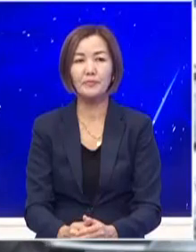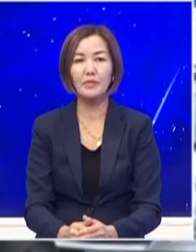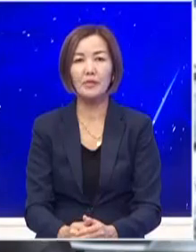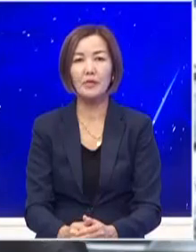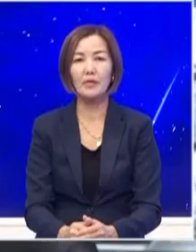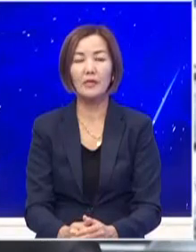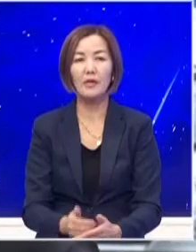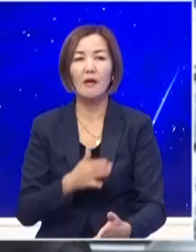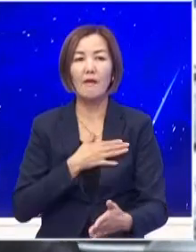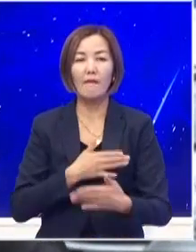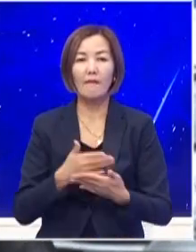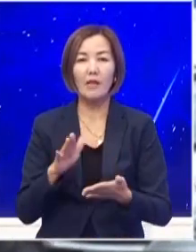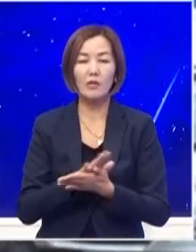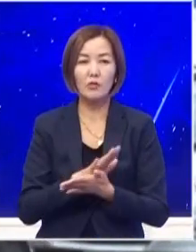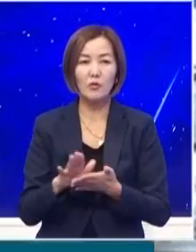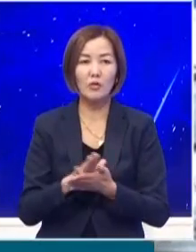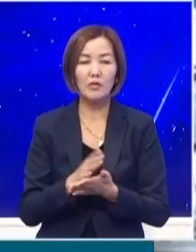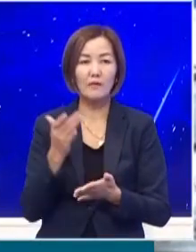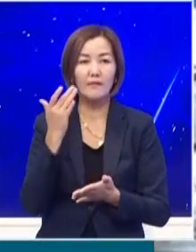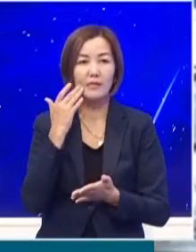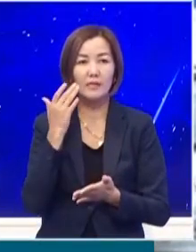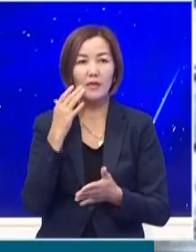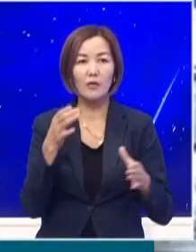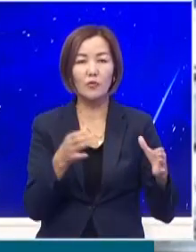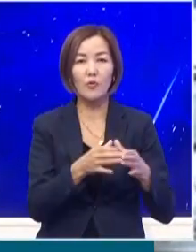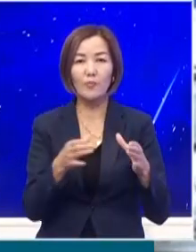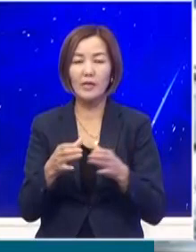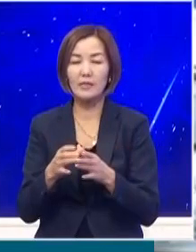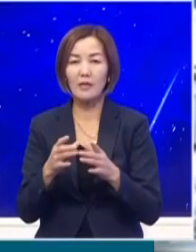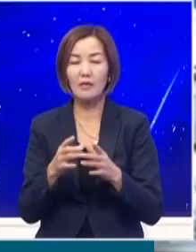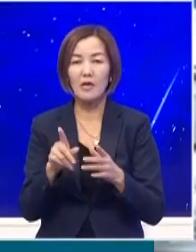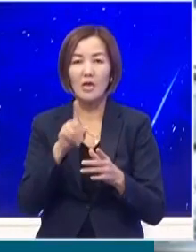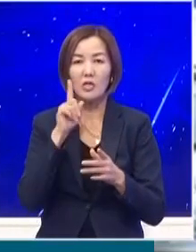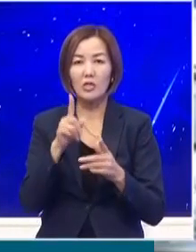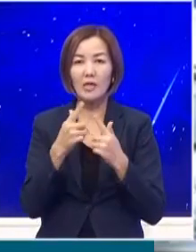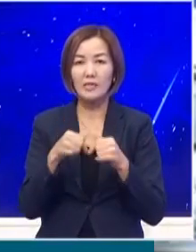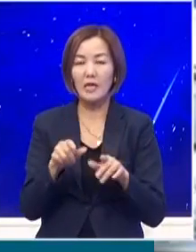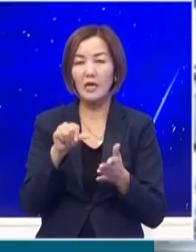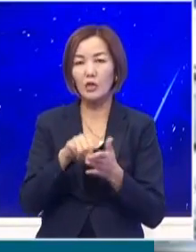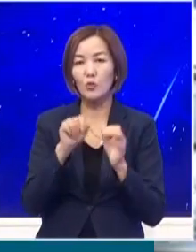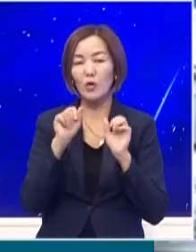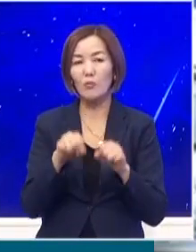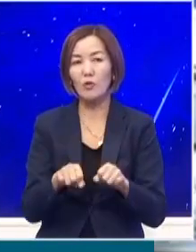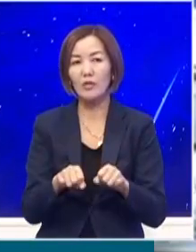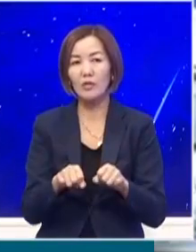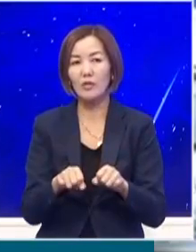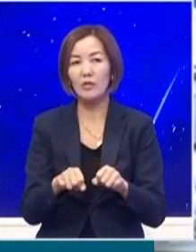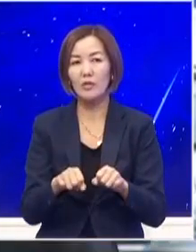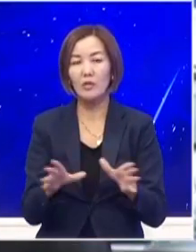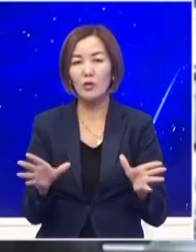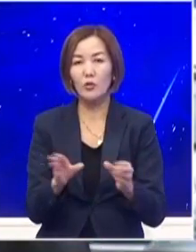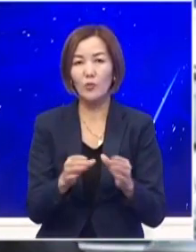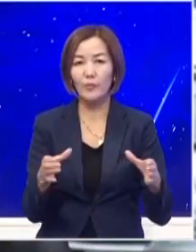Бұл волонтерлық конкурсқа кез келген топтасқан жастар қатыса алады. 14-35 жас аралығындағы жастар топтасу